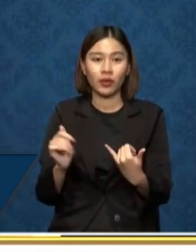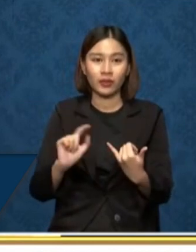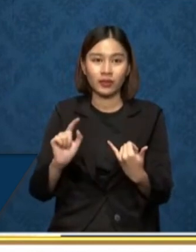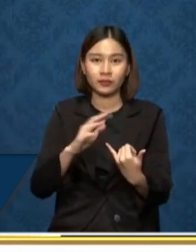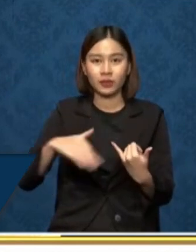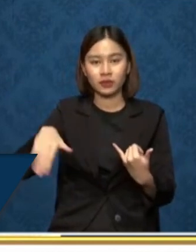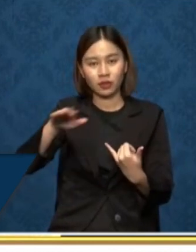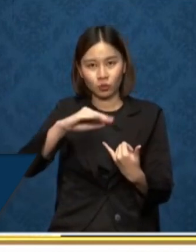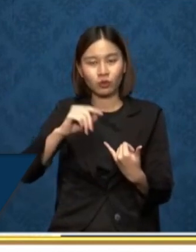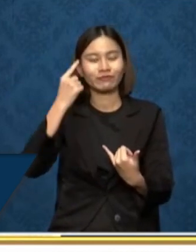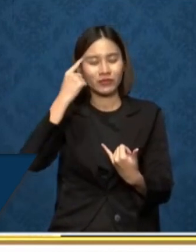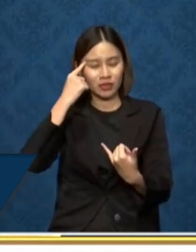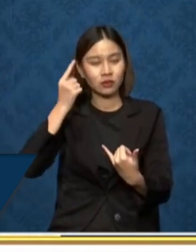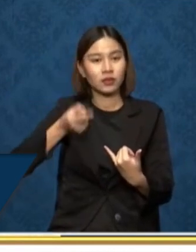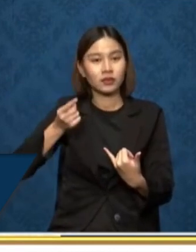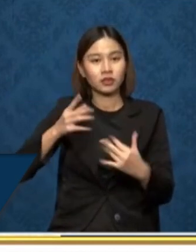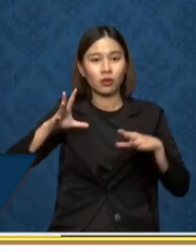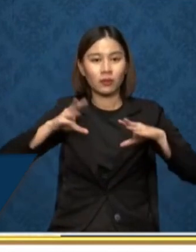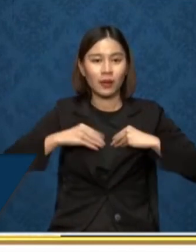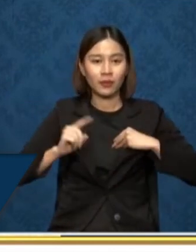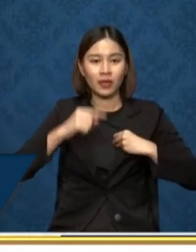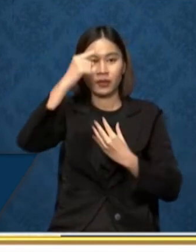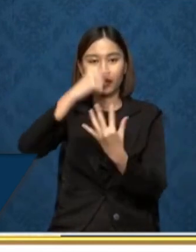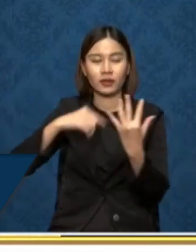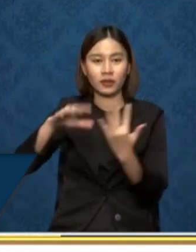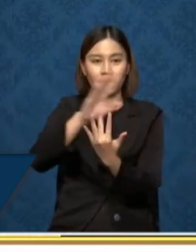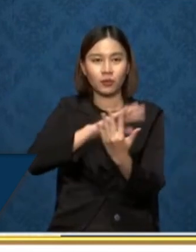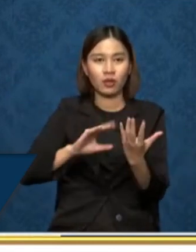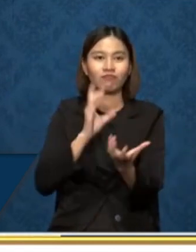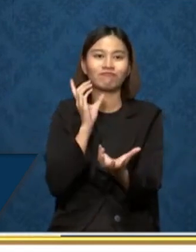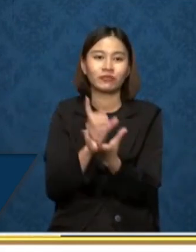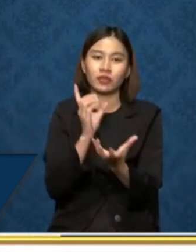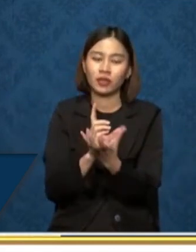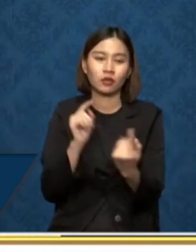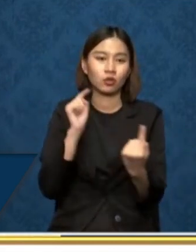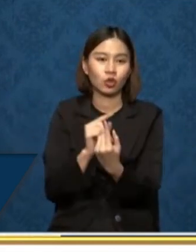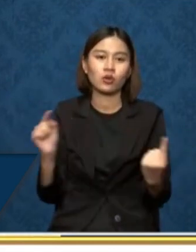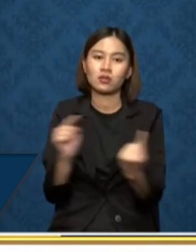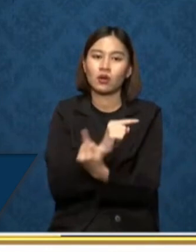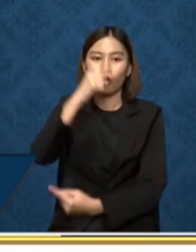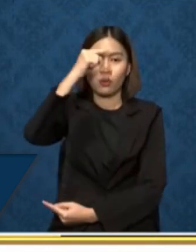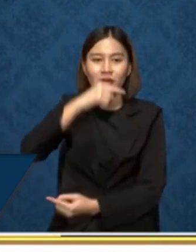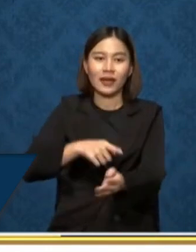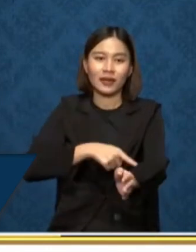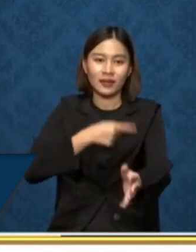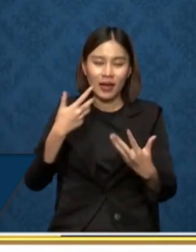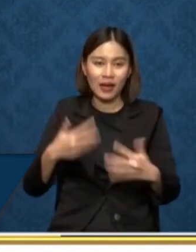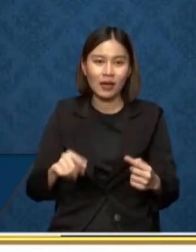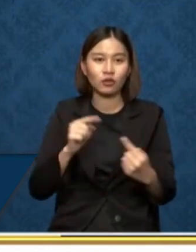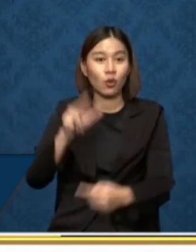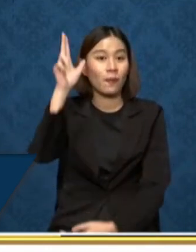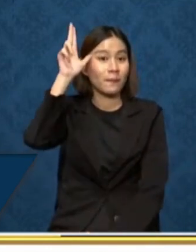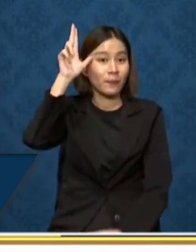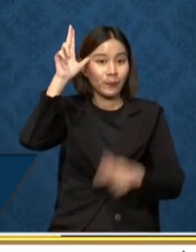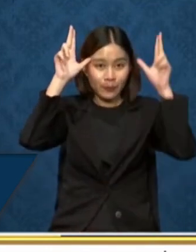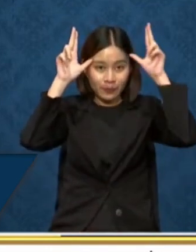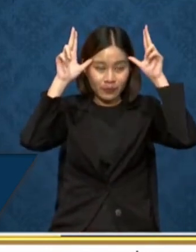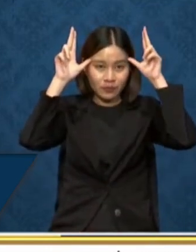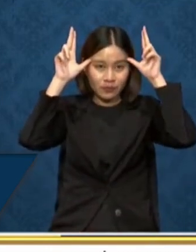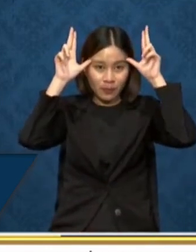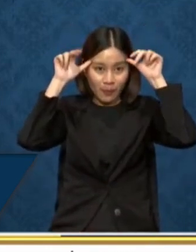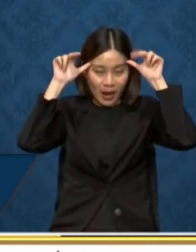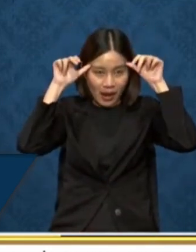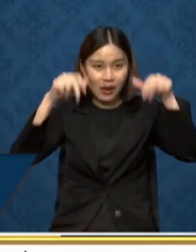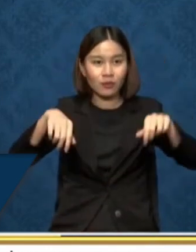าเราไม่สามารถหลีกเลี่ยงความจริงได้นะครับว่าประเทศไทยเนี่ยการพนันมันเป็นส่วนหนึ่งของสังคมไทยเป็นนานแล้วครับไม่ว่าจะเป็นสนามม้าหวยใต้ดินหวย